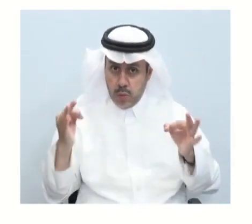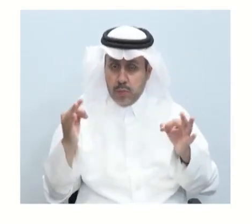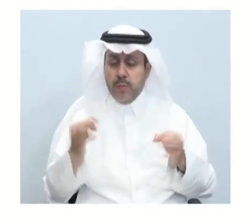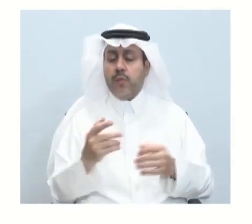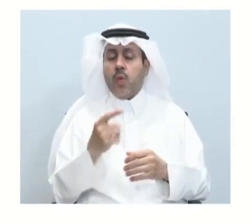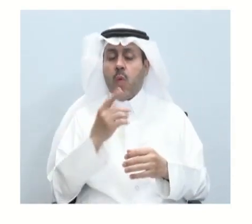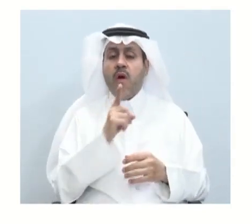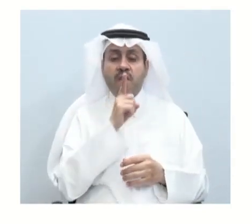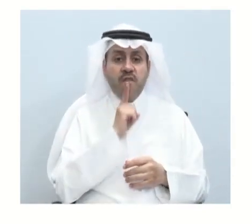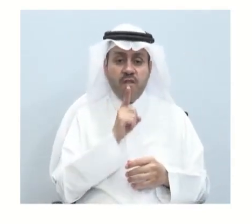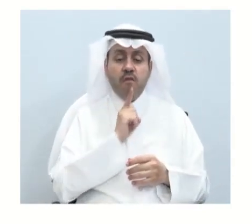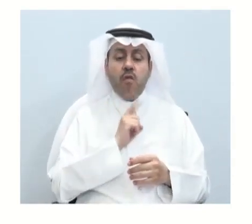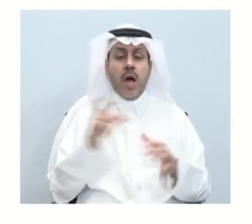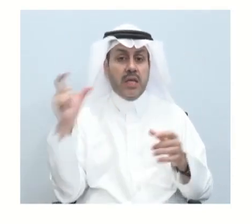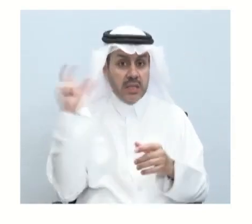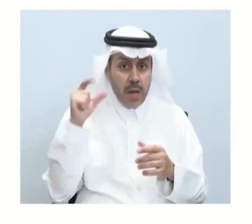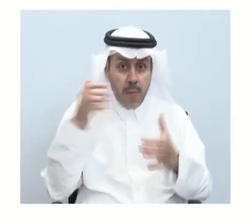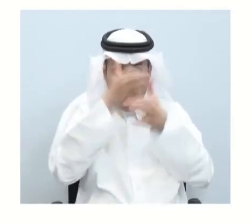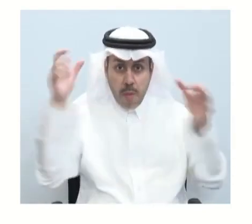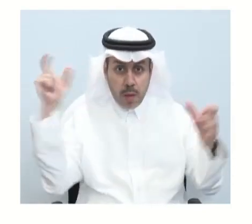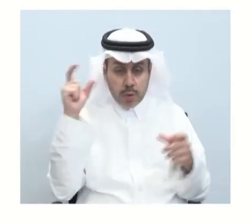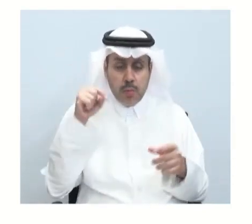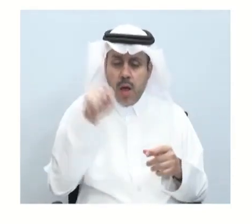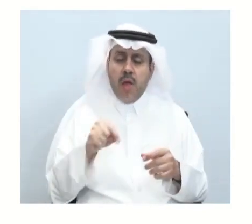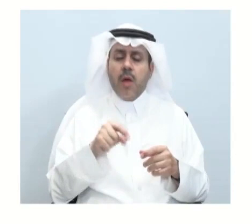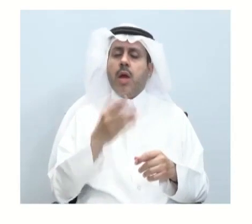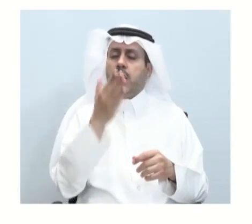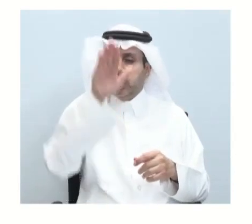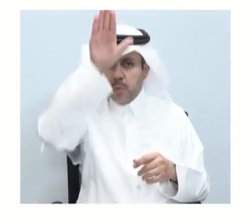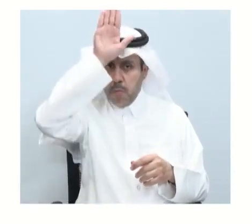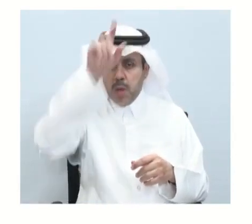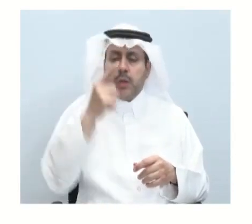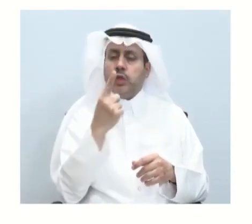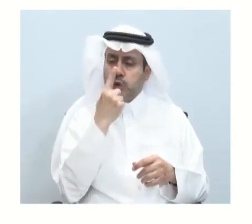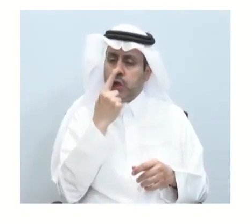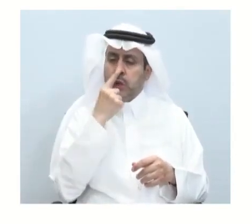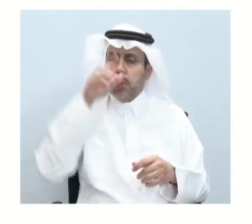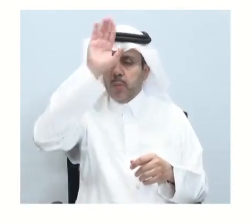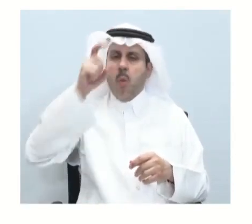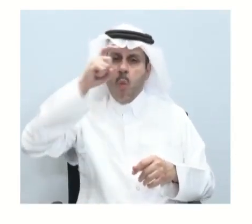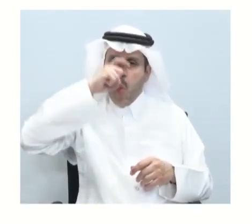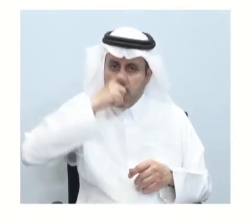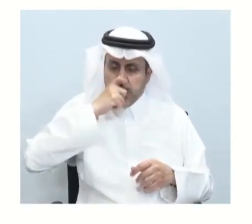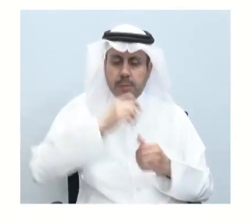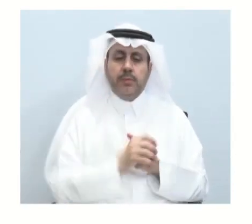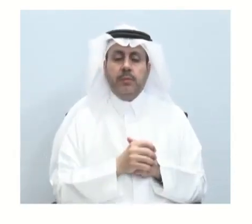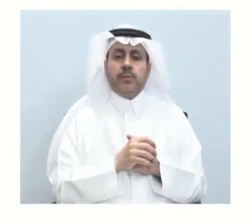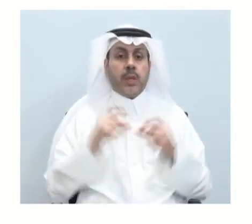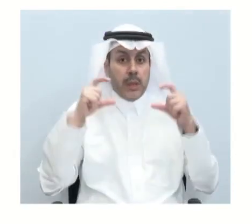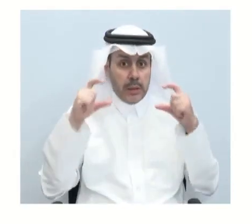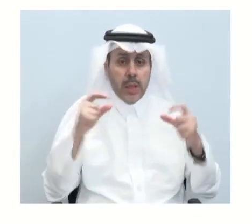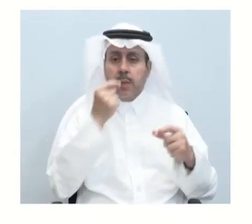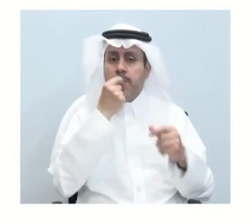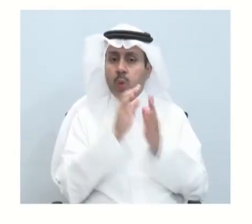الاسلام وعلماء المسلمين على هذا الامر فهناك الدليل من القران ومن السنه